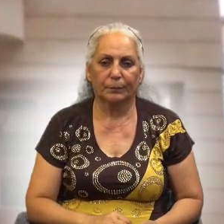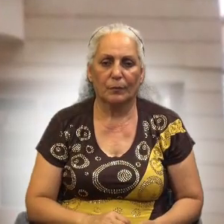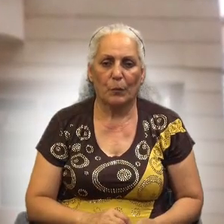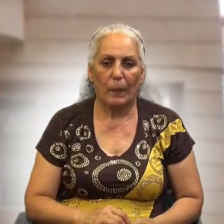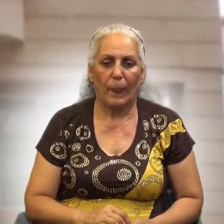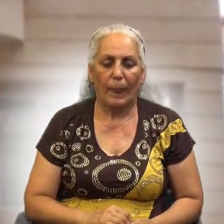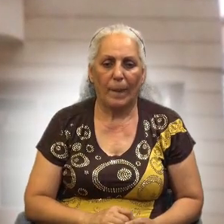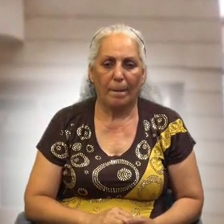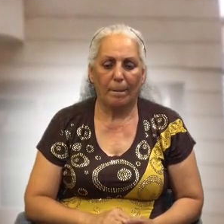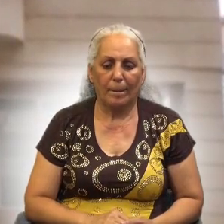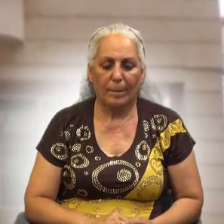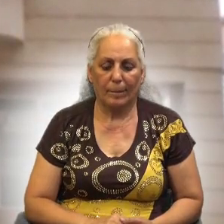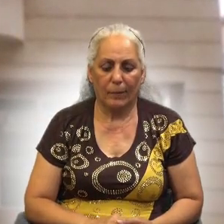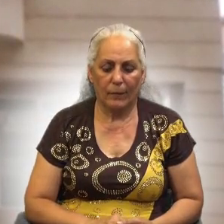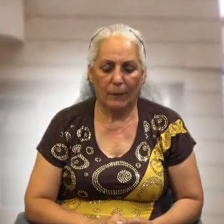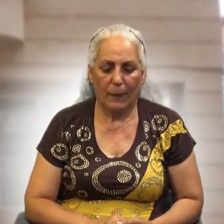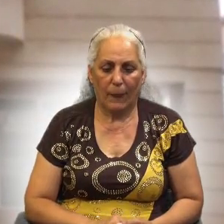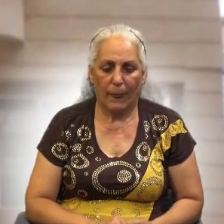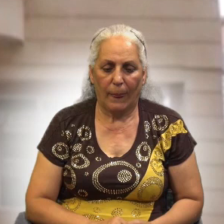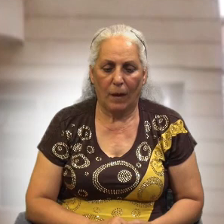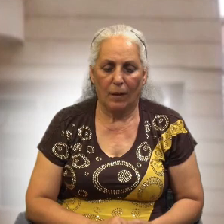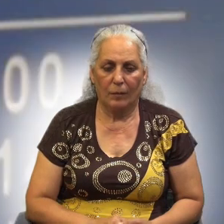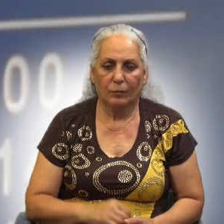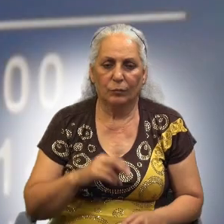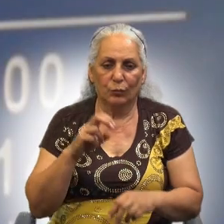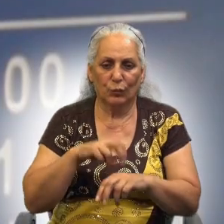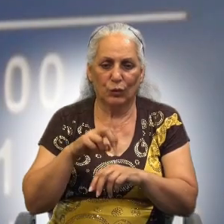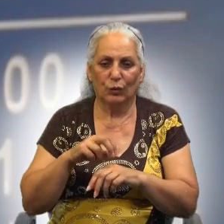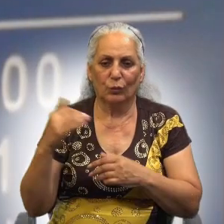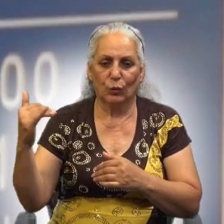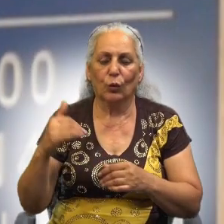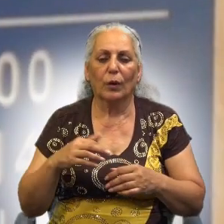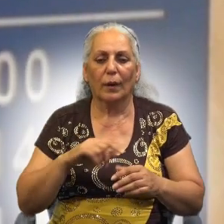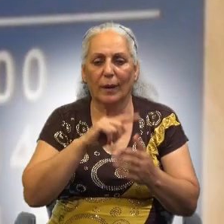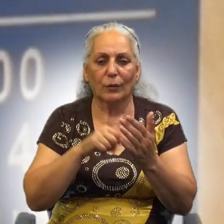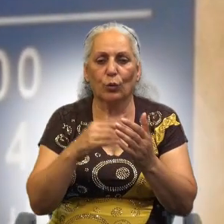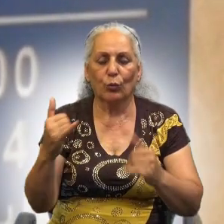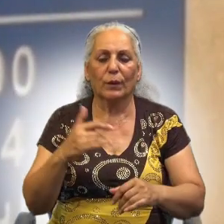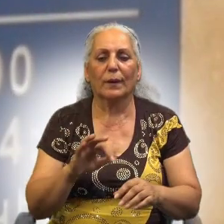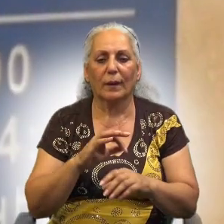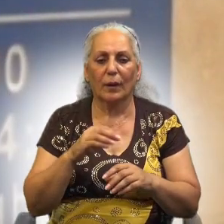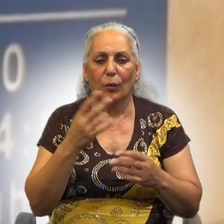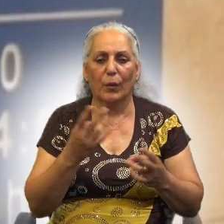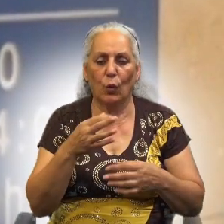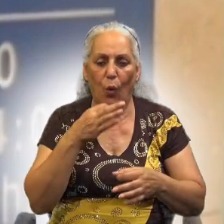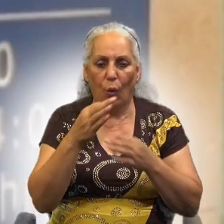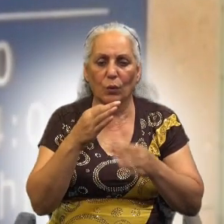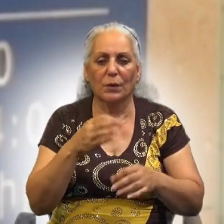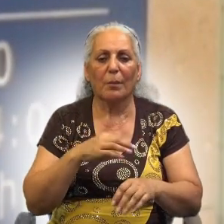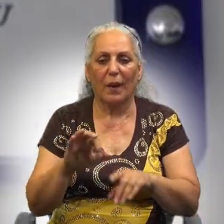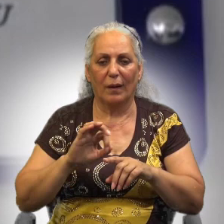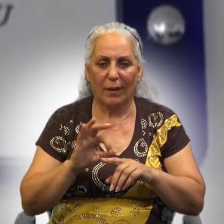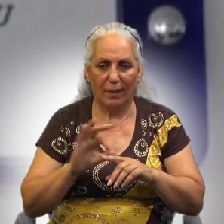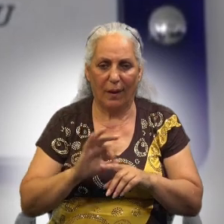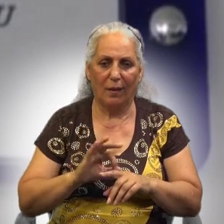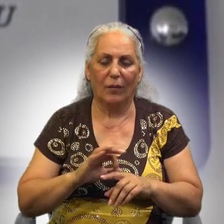Մոլորակ լրատվականը շարունակում է ներկայացնել նոր մեծ բժշկական կենտրոնի ծառայությունները։ Այսօր խոսելու ենք նյարդաբանի կաբինետի մասին եւ միանգամից